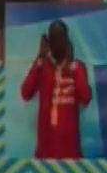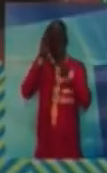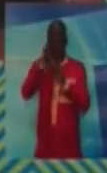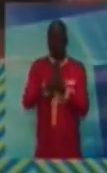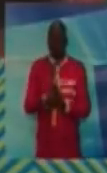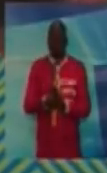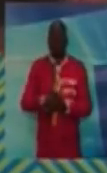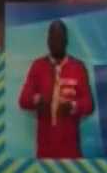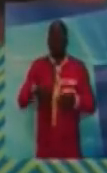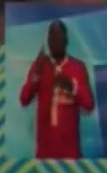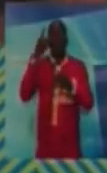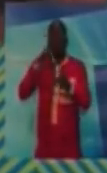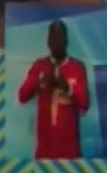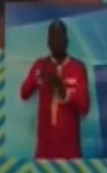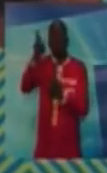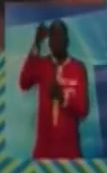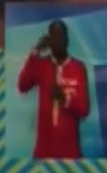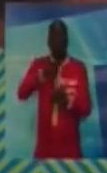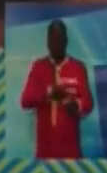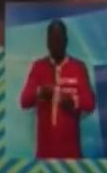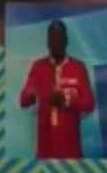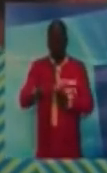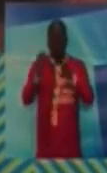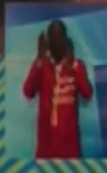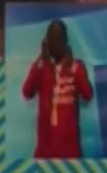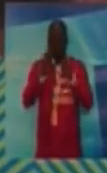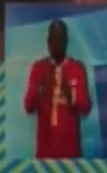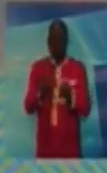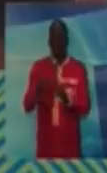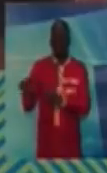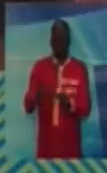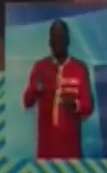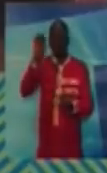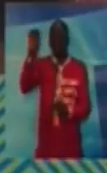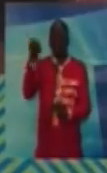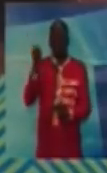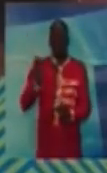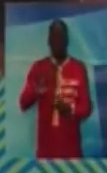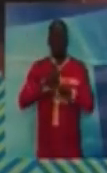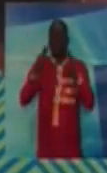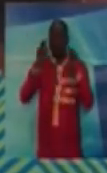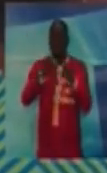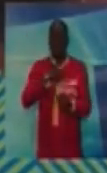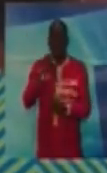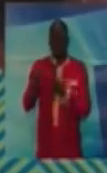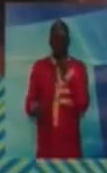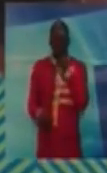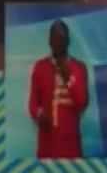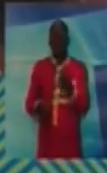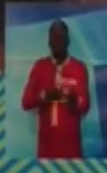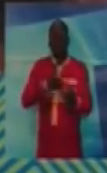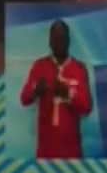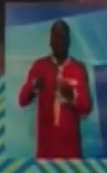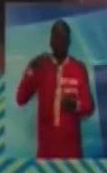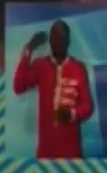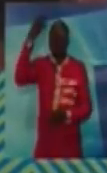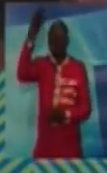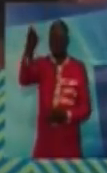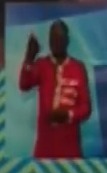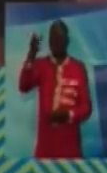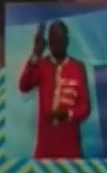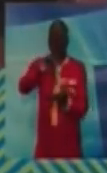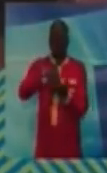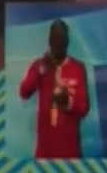aussi de donner des directives en matière de gestion des structures, en matière d'activités. On ne peut pas ne pas évoquer les échéances à venir, en